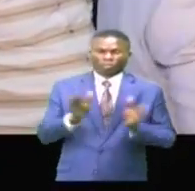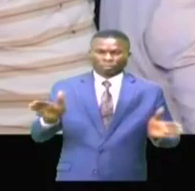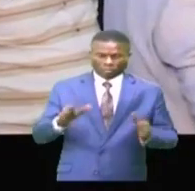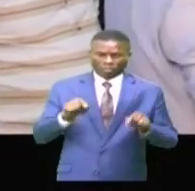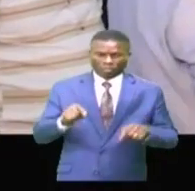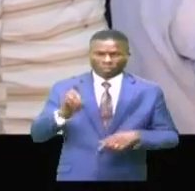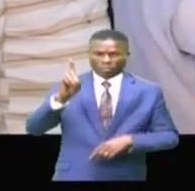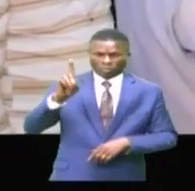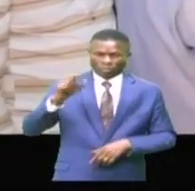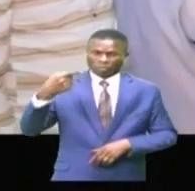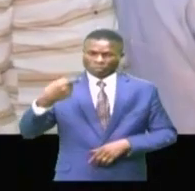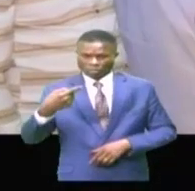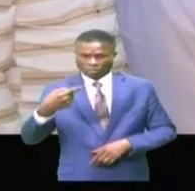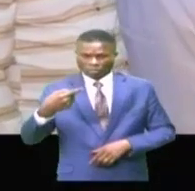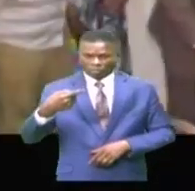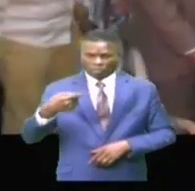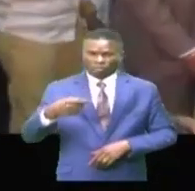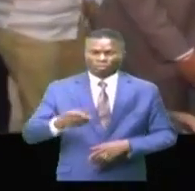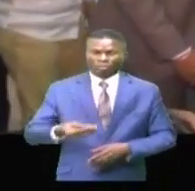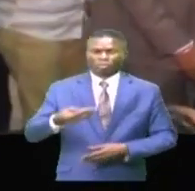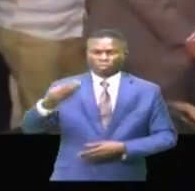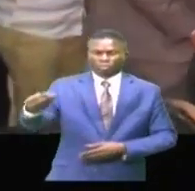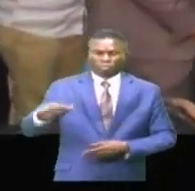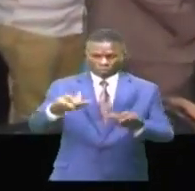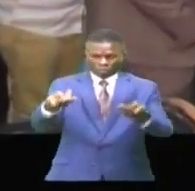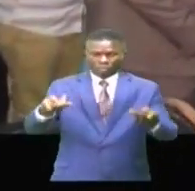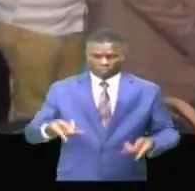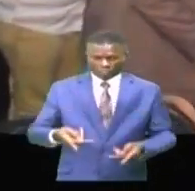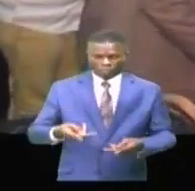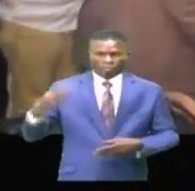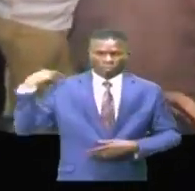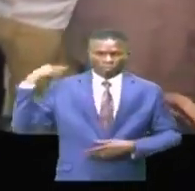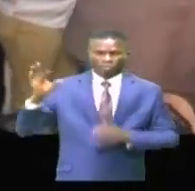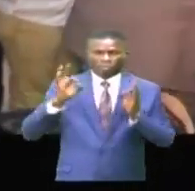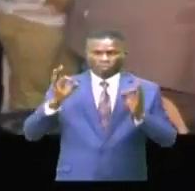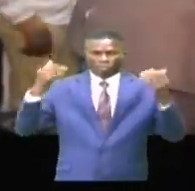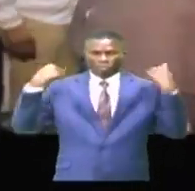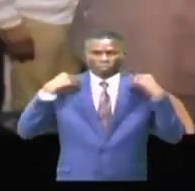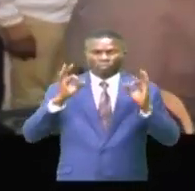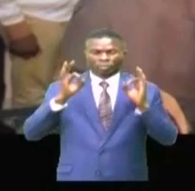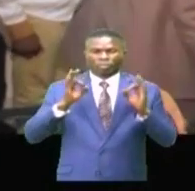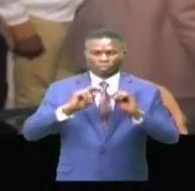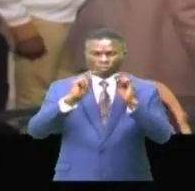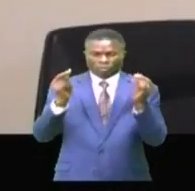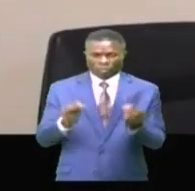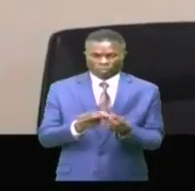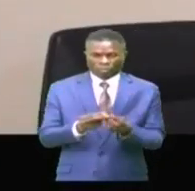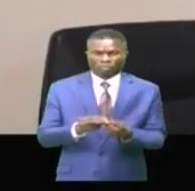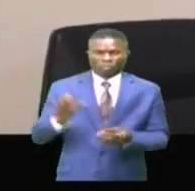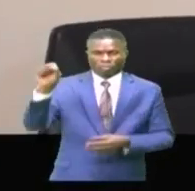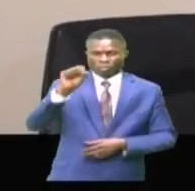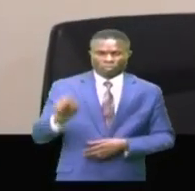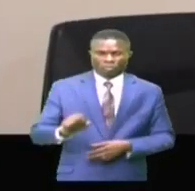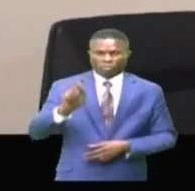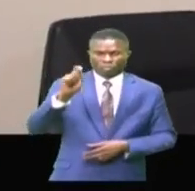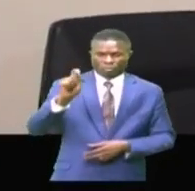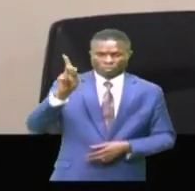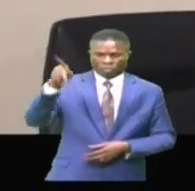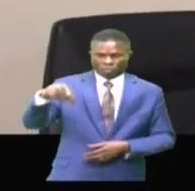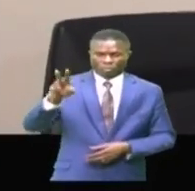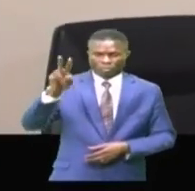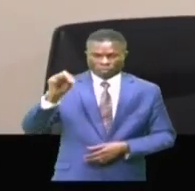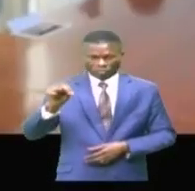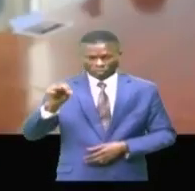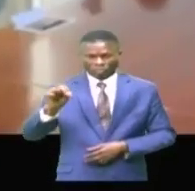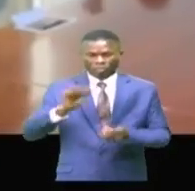à céder son fauteuil à Raphaël Matamba le nouveau coordinateur de la CTPM est expert en ressources